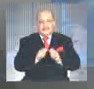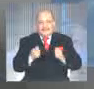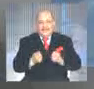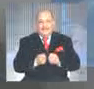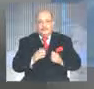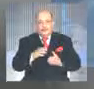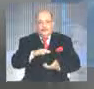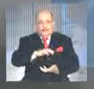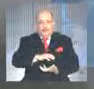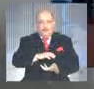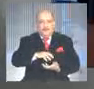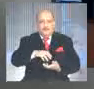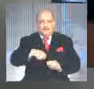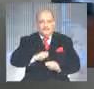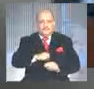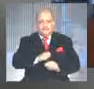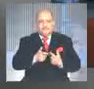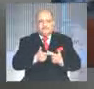لهذا الصالون.